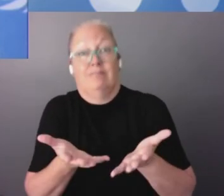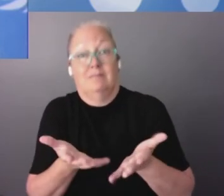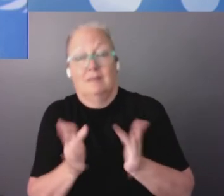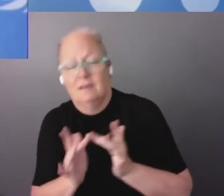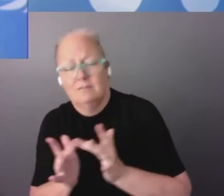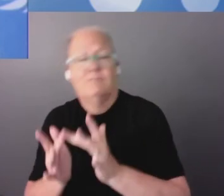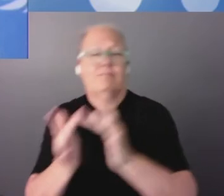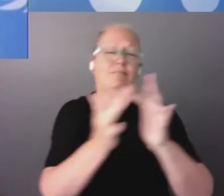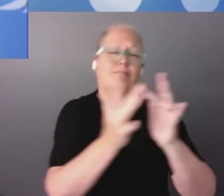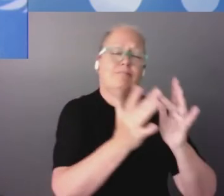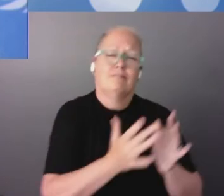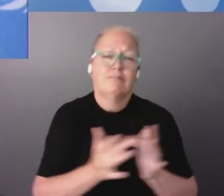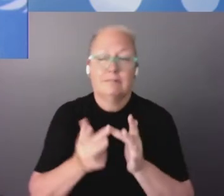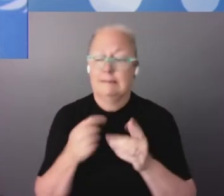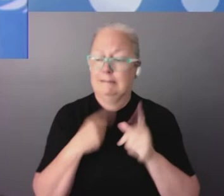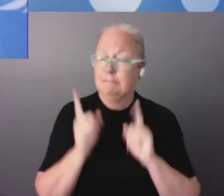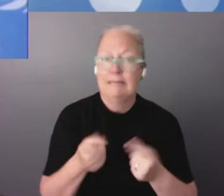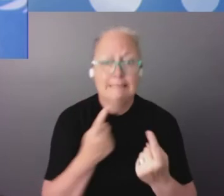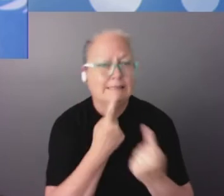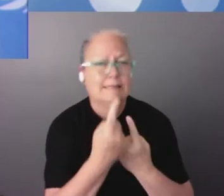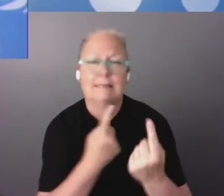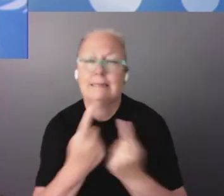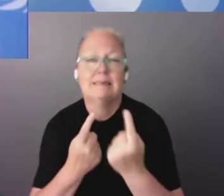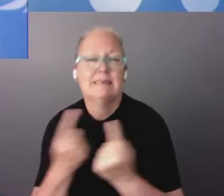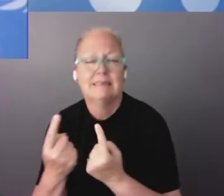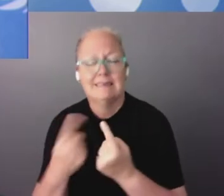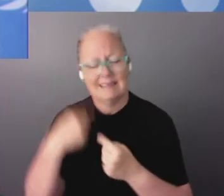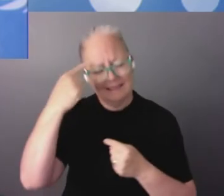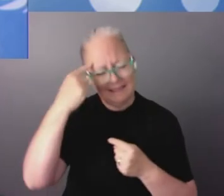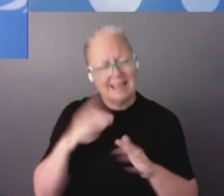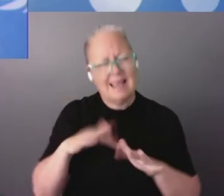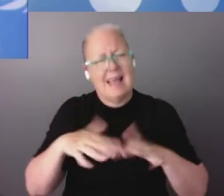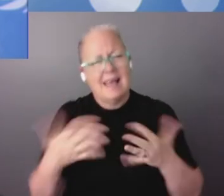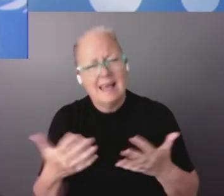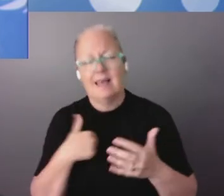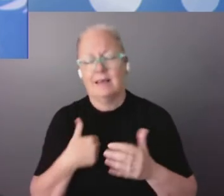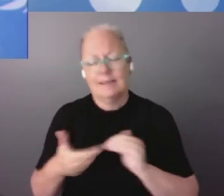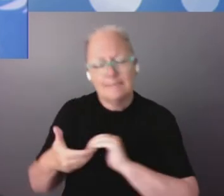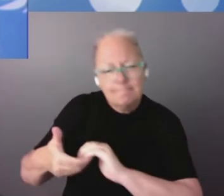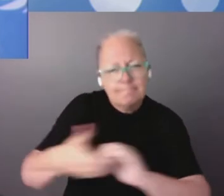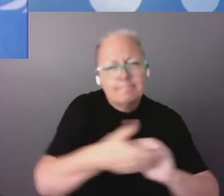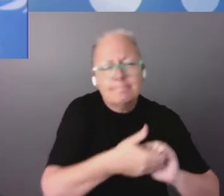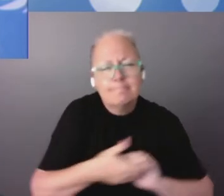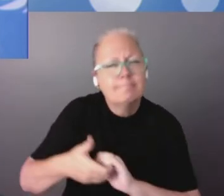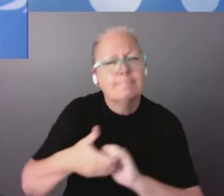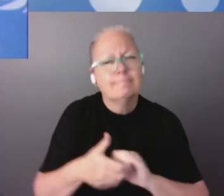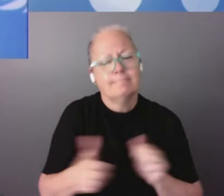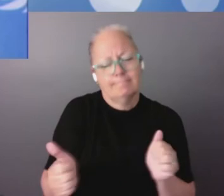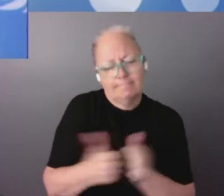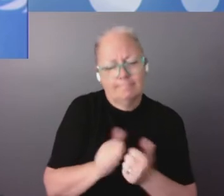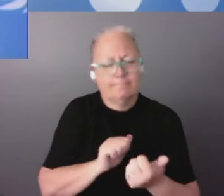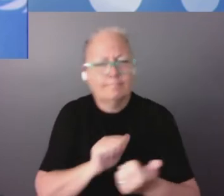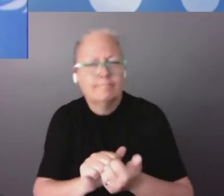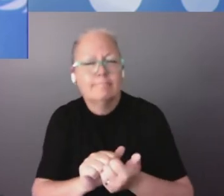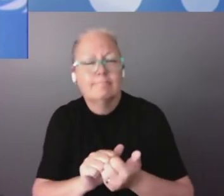COVID-19. pour cette association de Télécom International,